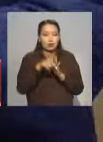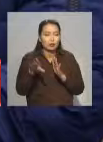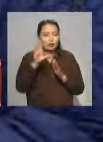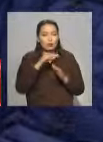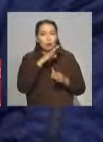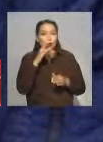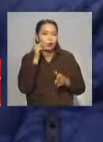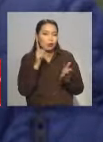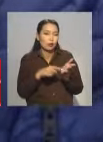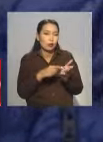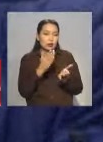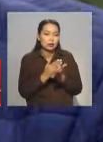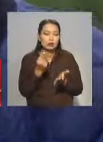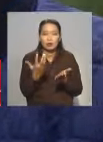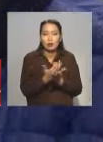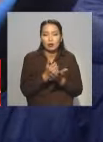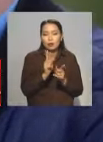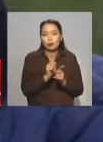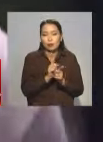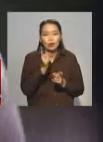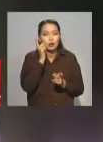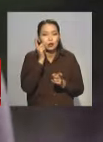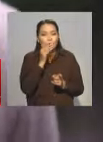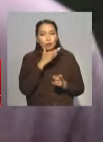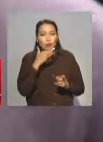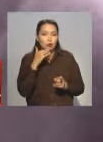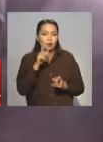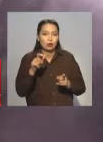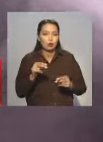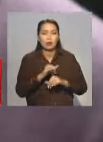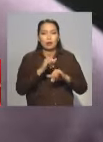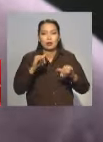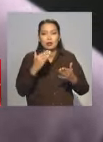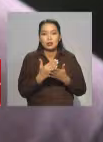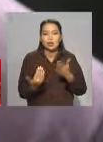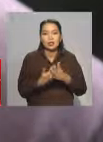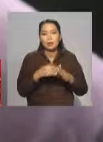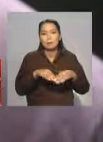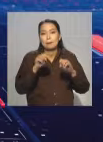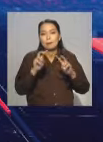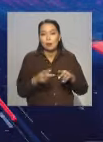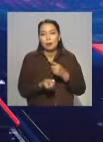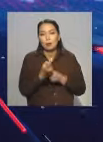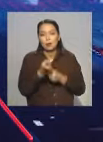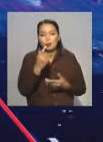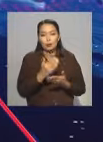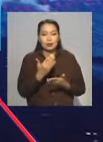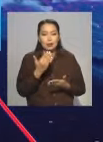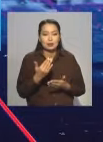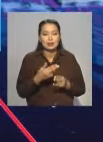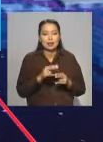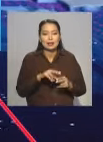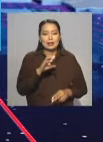жүр. Телефон арқылы табысқа кенелетіндердің саны күннен күнге артып жатыр. Оған жаңа мамандықтардың пайда болуы дәлел. Мысалы, SMM